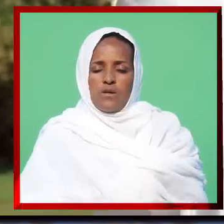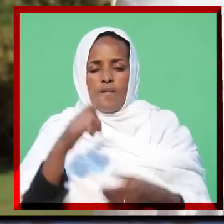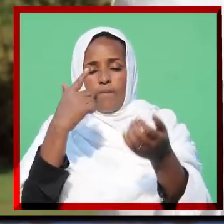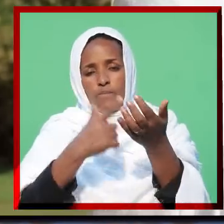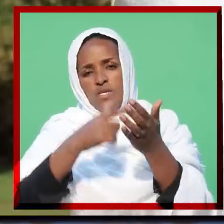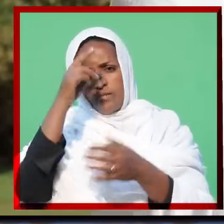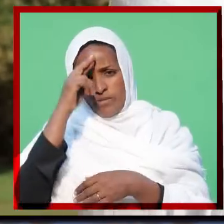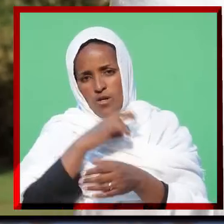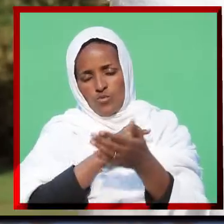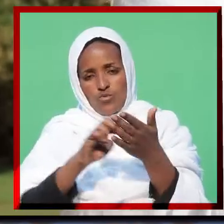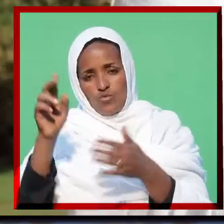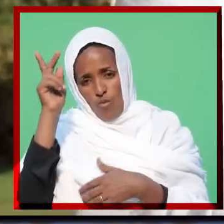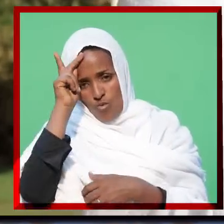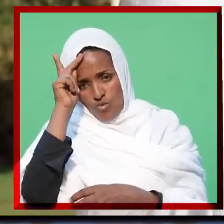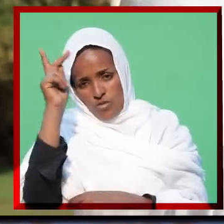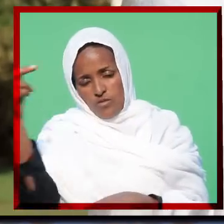ለዚህ ነው ቅዱስ ጳውሎስ